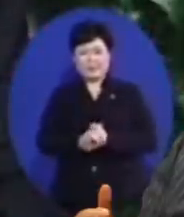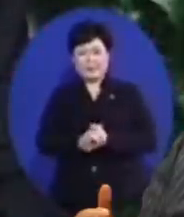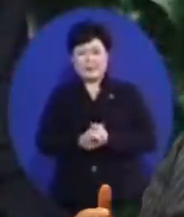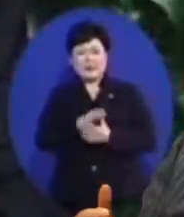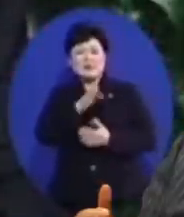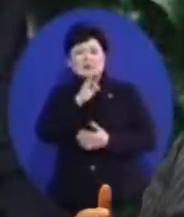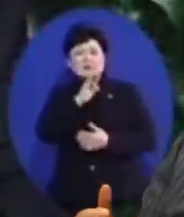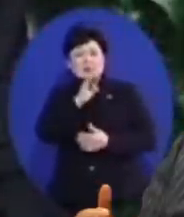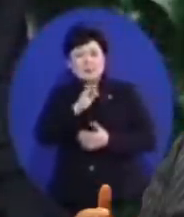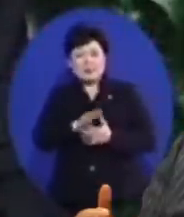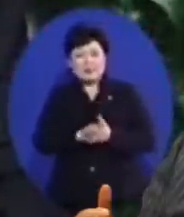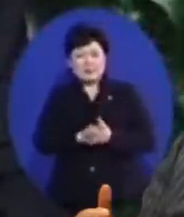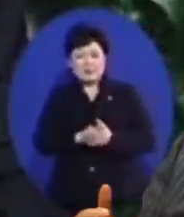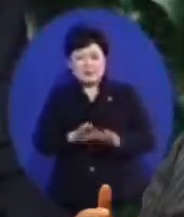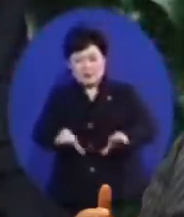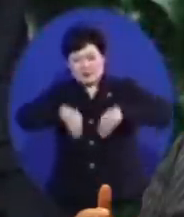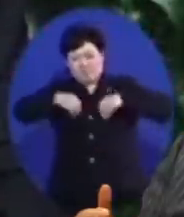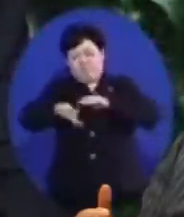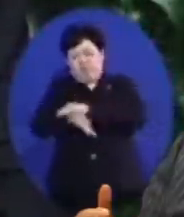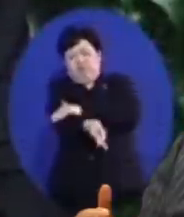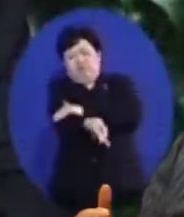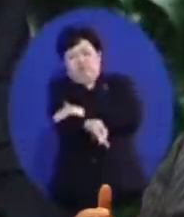움츠리고 집에 들어가서 이부자리 깔고